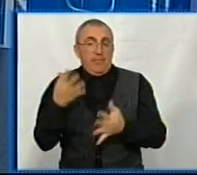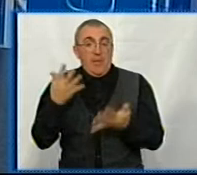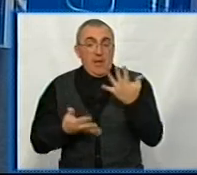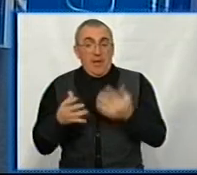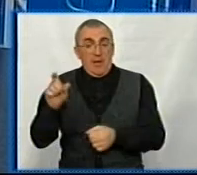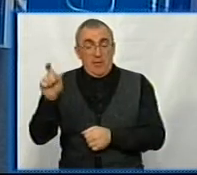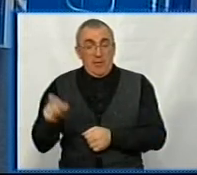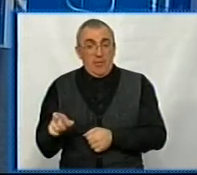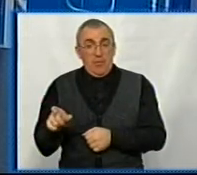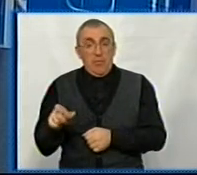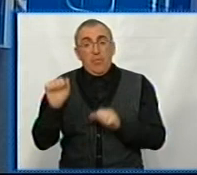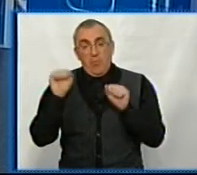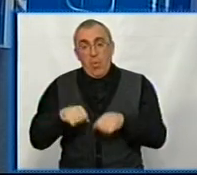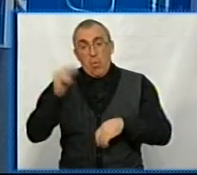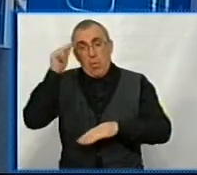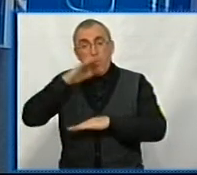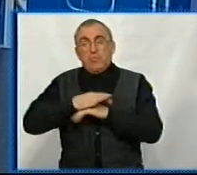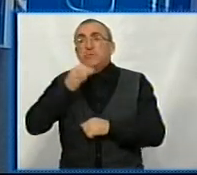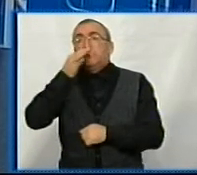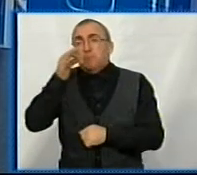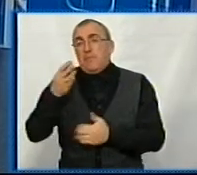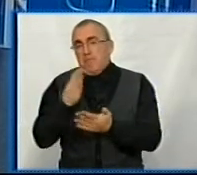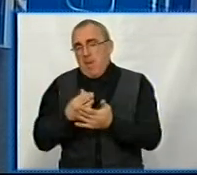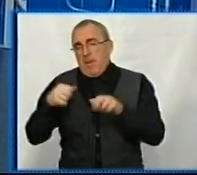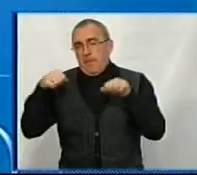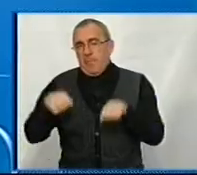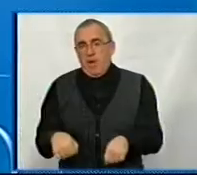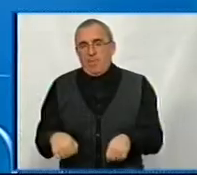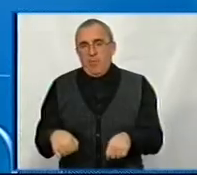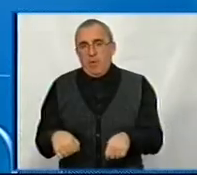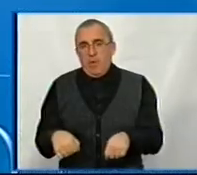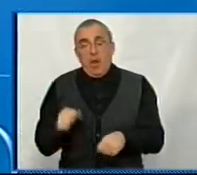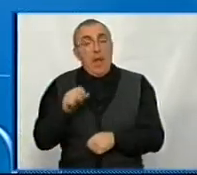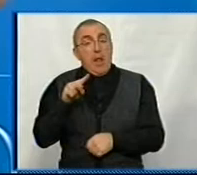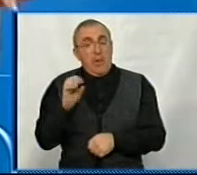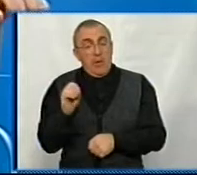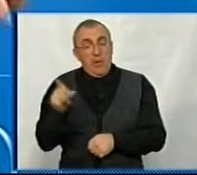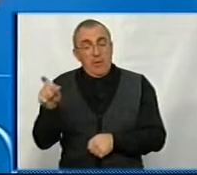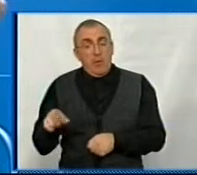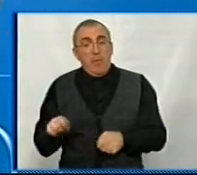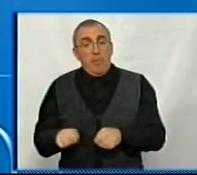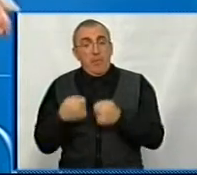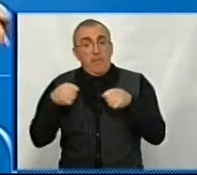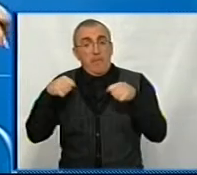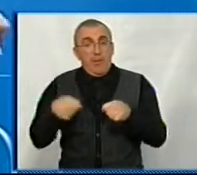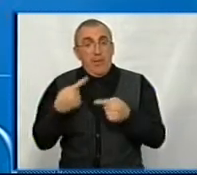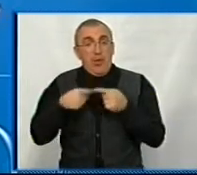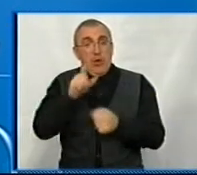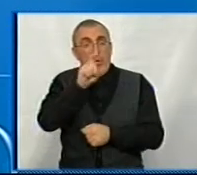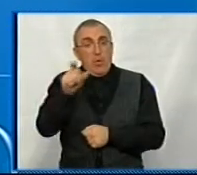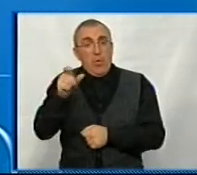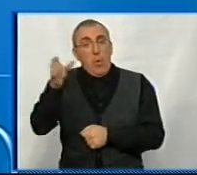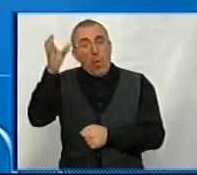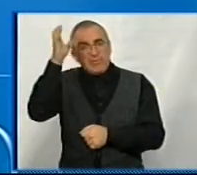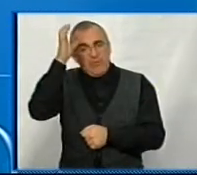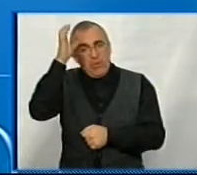вона, да, вона може на уроці щось сказати, вона має на це право, але вона порушує право інших на